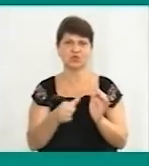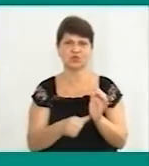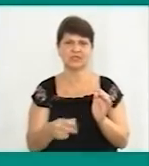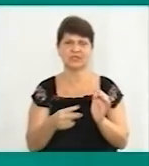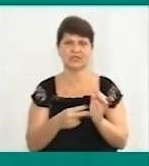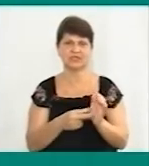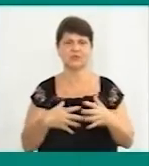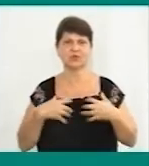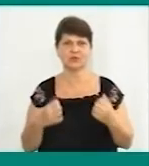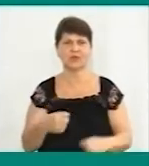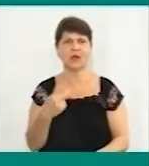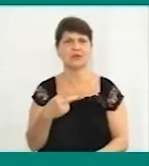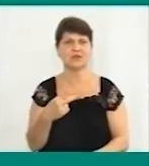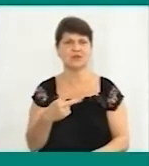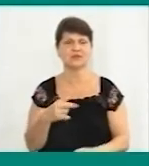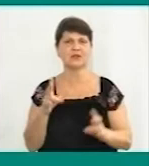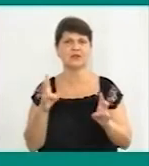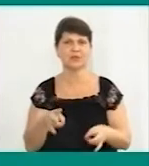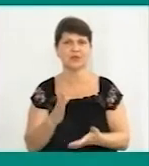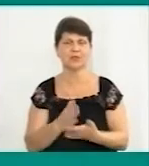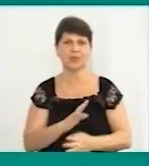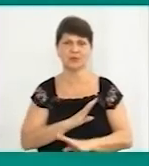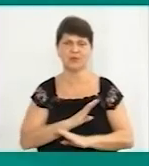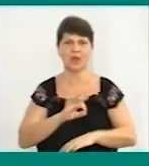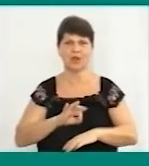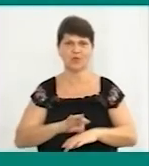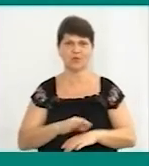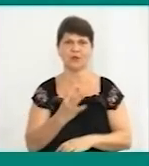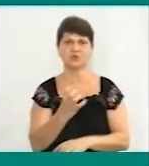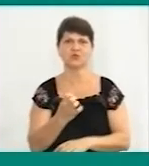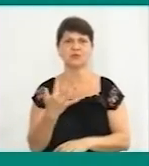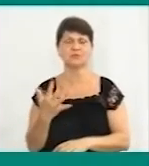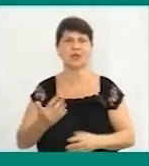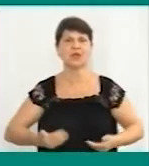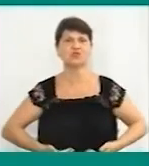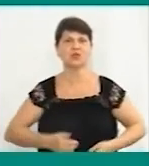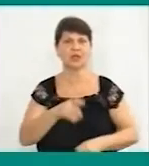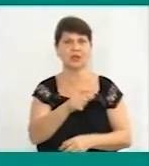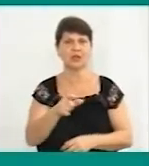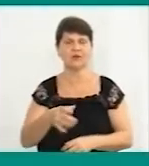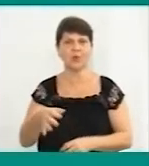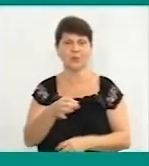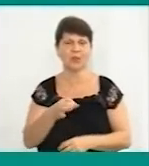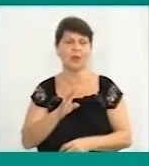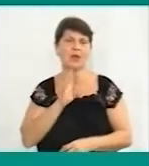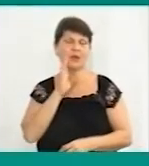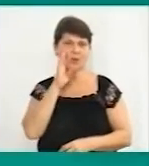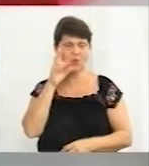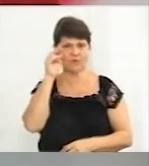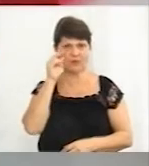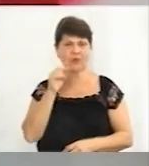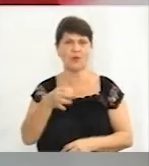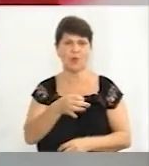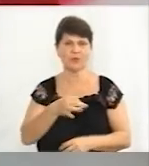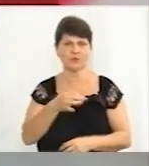одужали, 20 випадків маємо летальних. Хворіє 405 жителів області. Це ранкові дані обласного лабораторного центру.